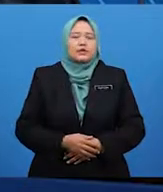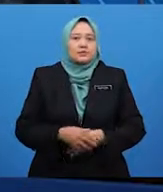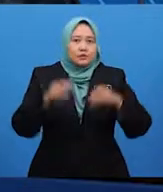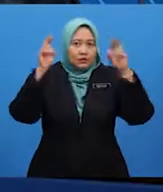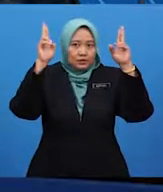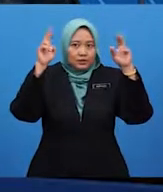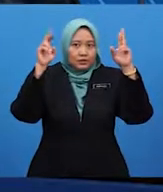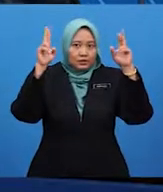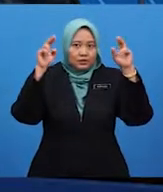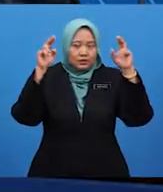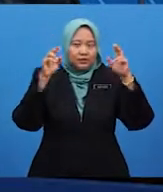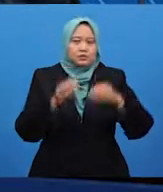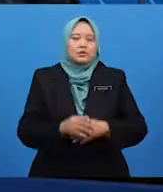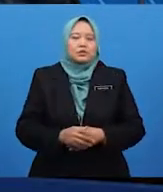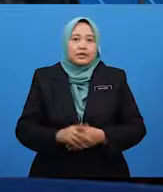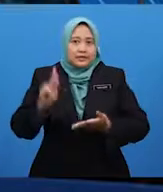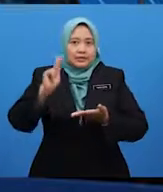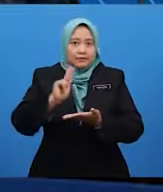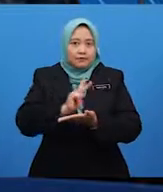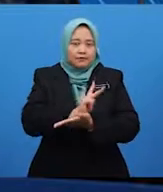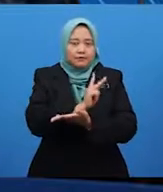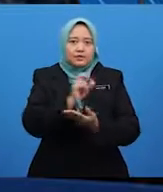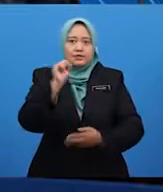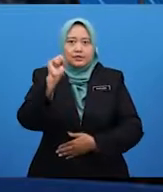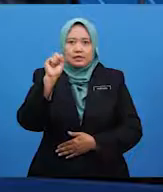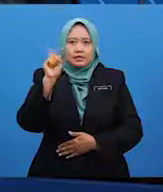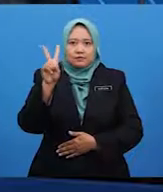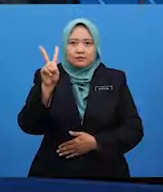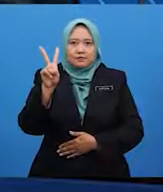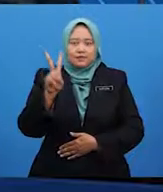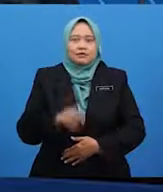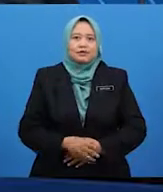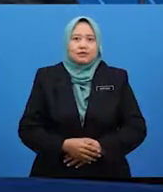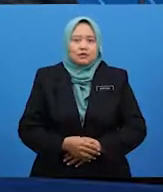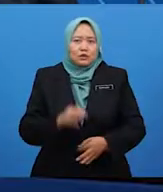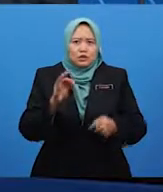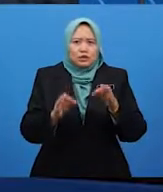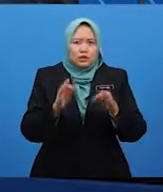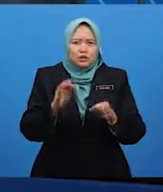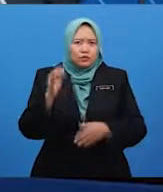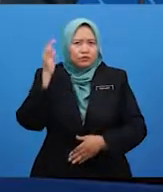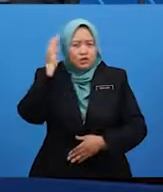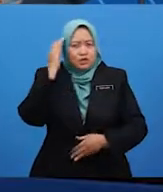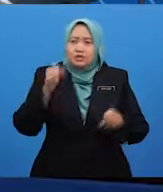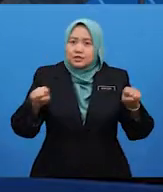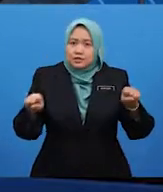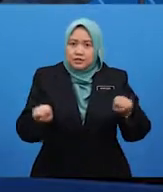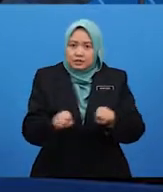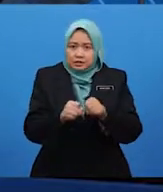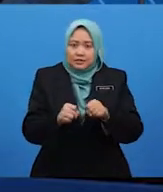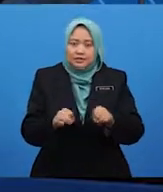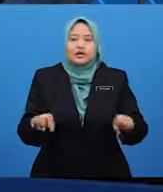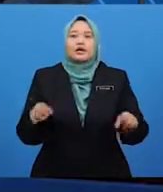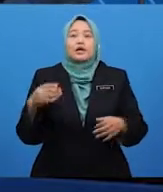apabila kita berbicara tentang seni, kita akan berfikir tentang seni tari, seni muzik, seni mempertahankan diri